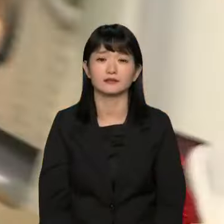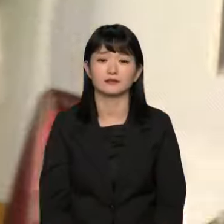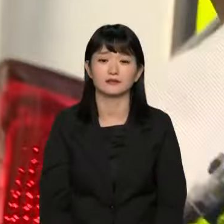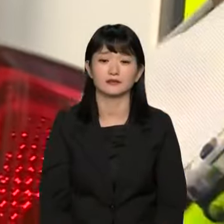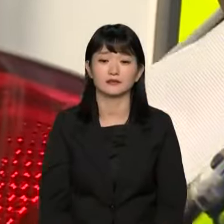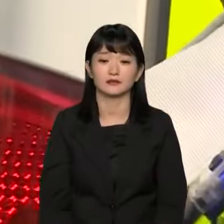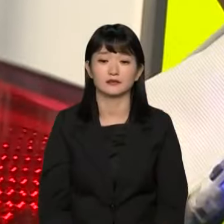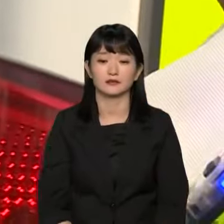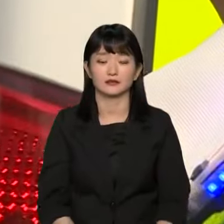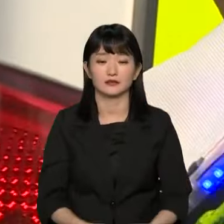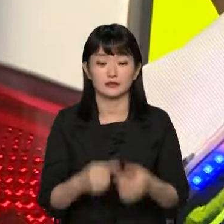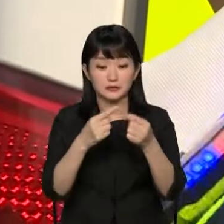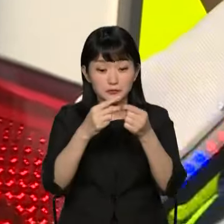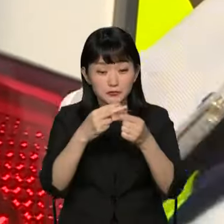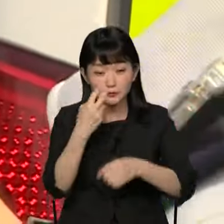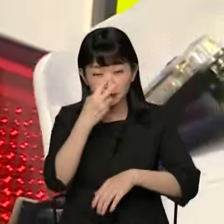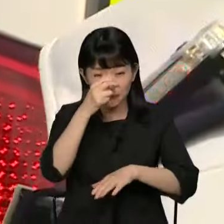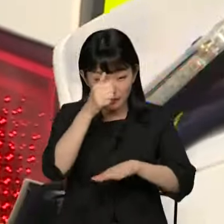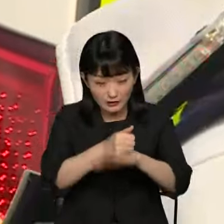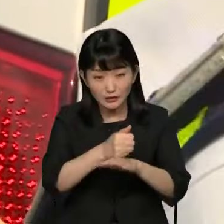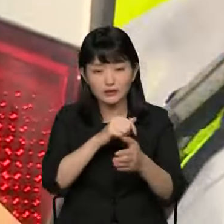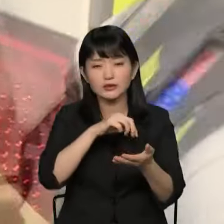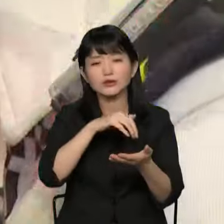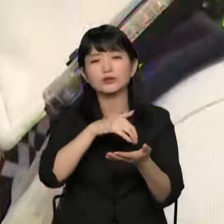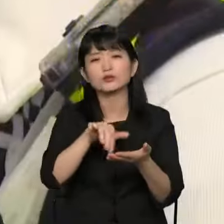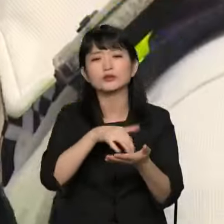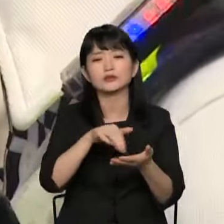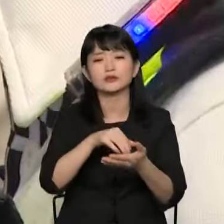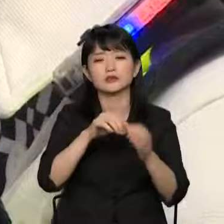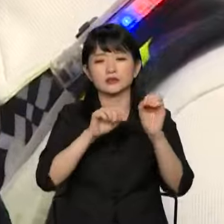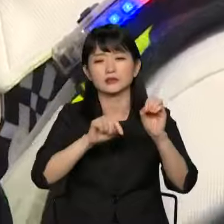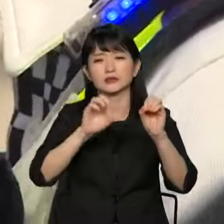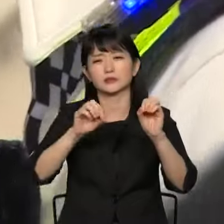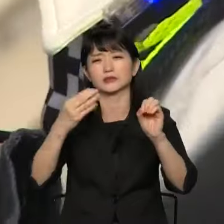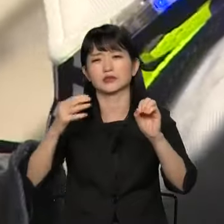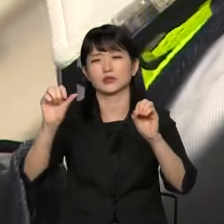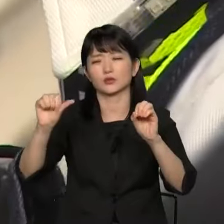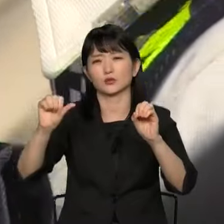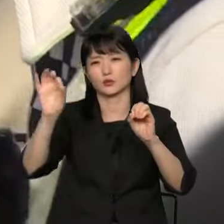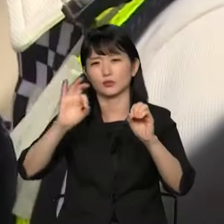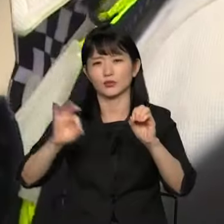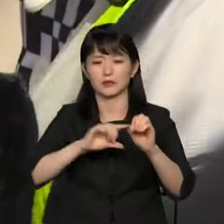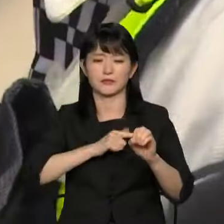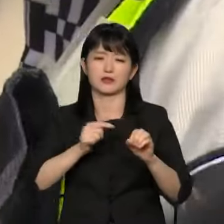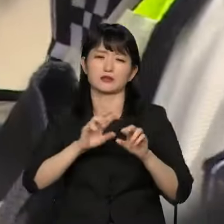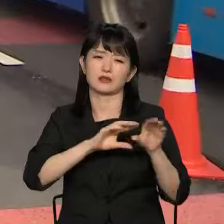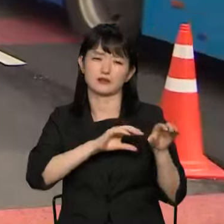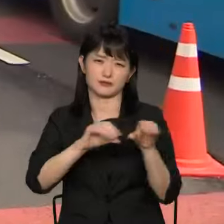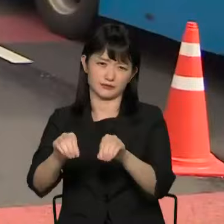세 번이나 다시 검사한 끝에 나온 숫자는 0.045%, 면허 정지 수치입니다.